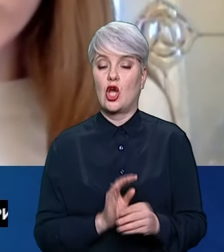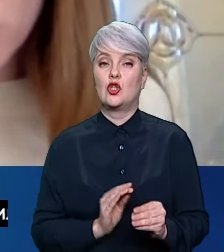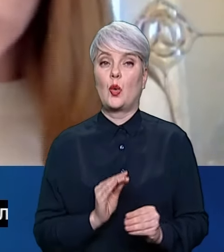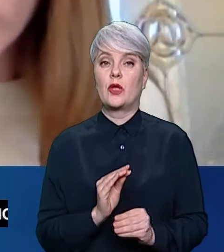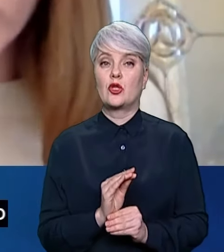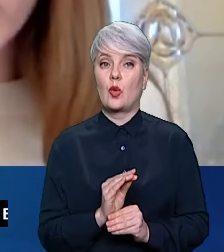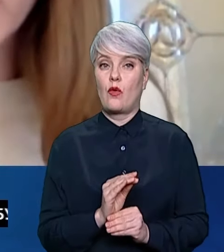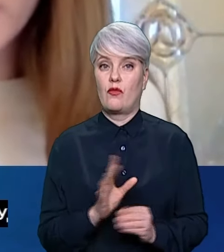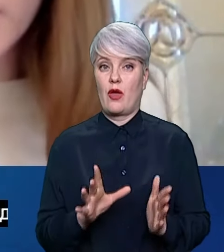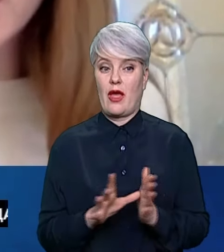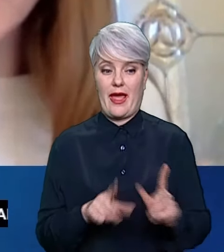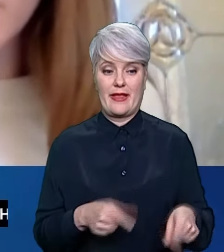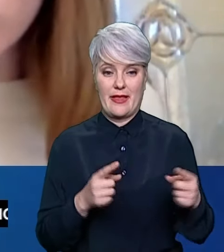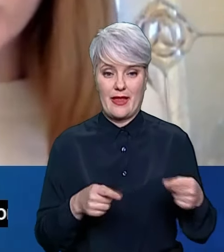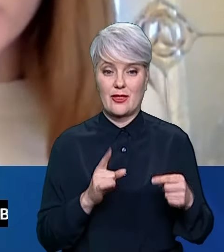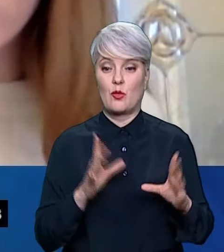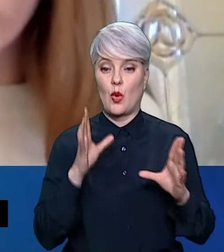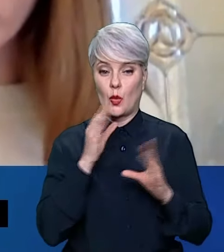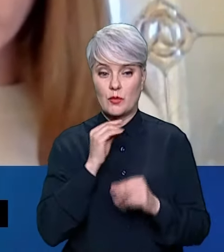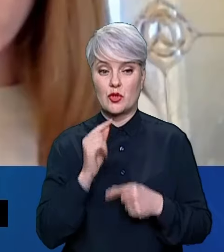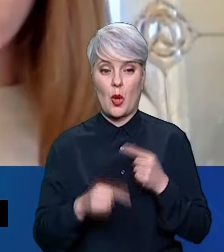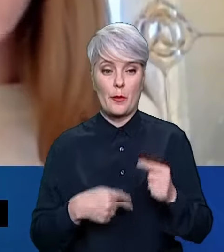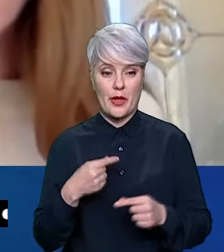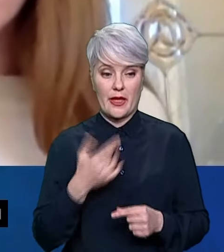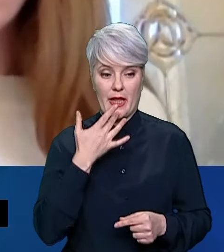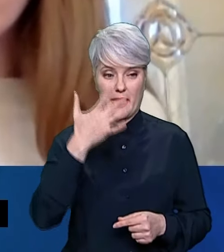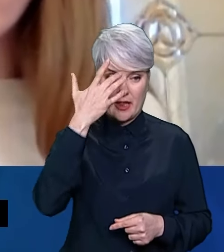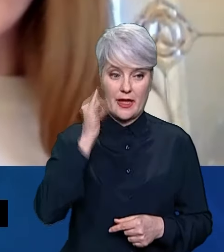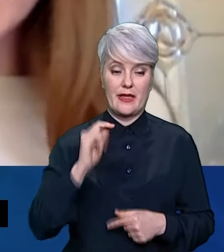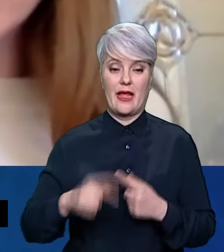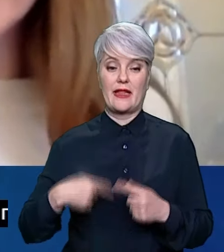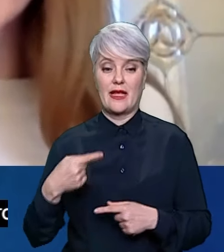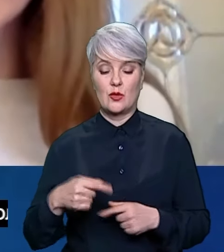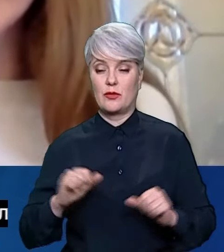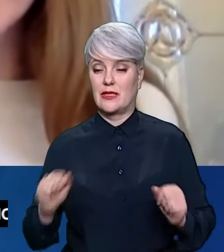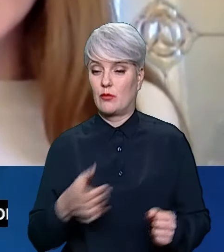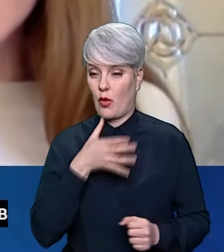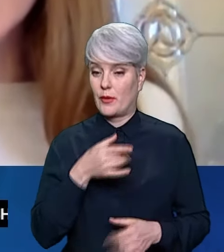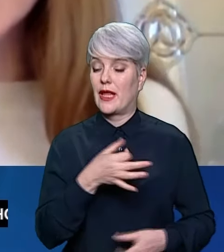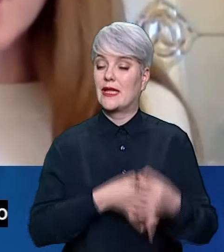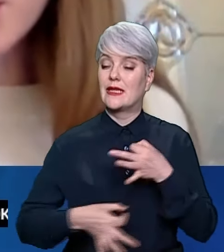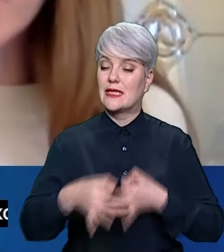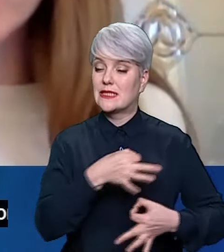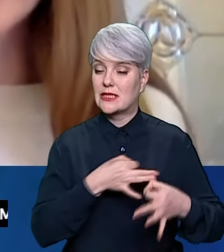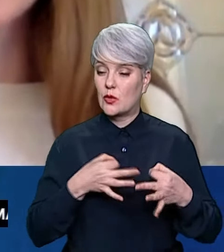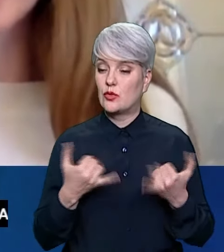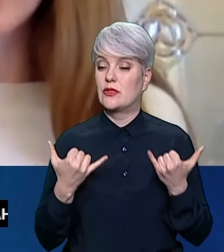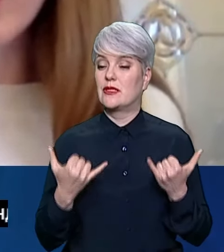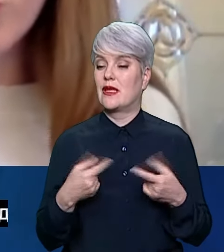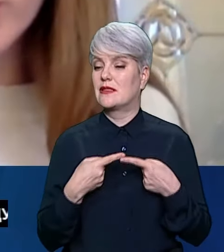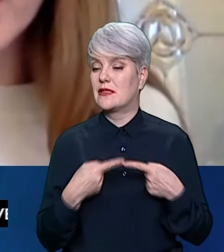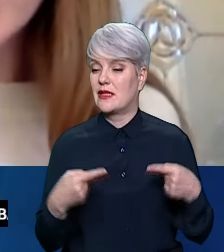того, щоб успішно пройти і літній, і наступний зимовий період. Тому дискусії точаться зараз різні,